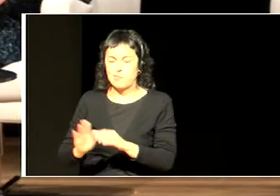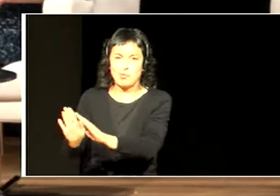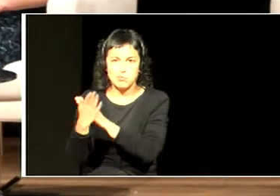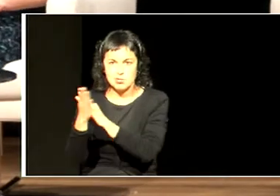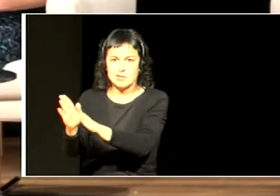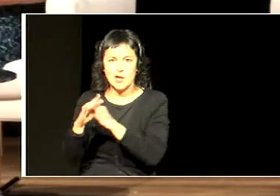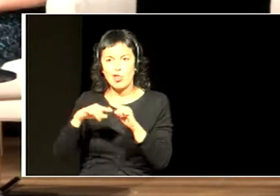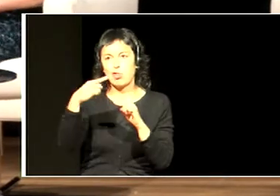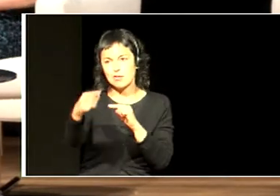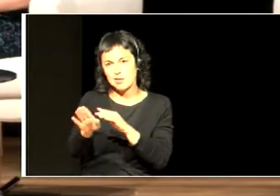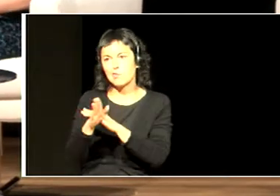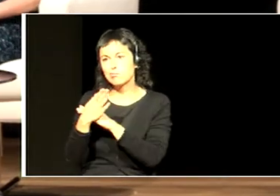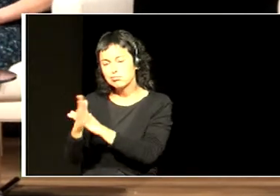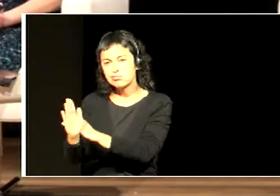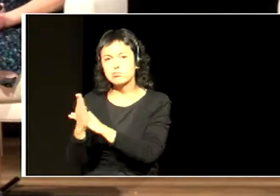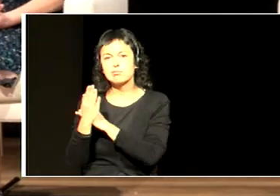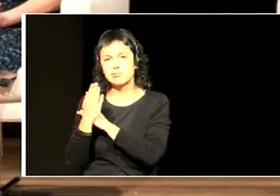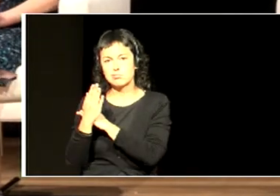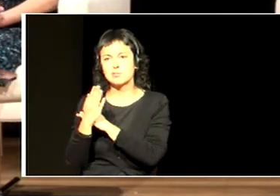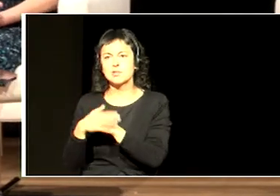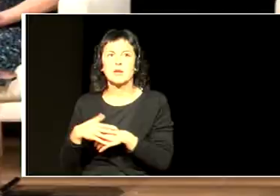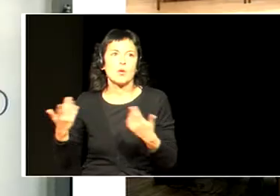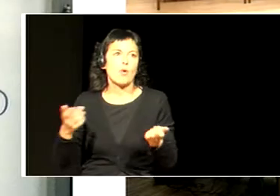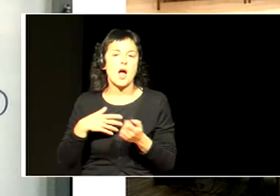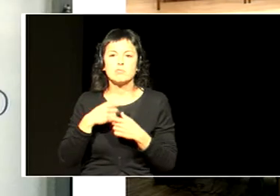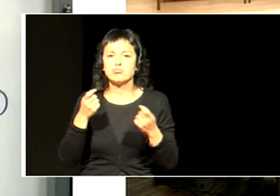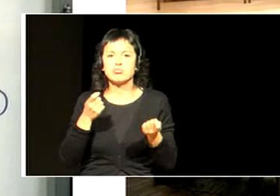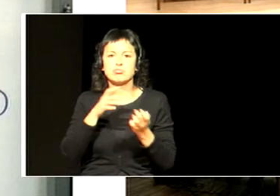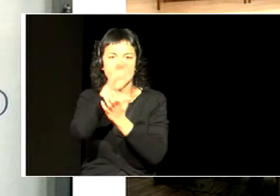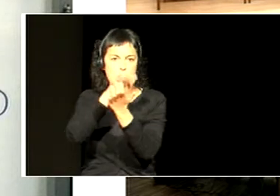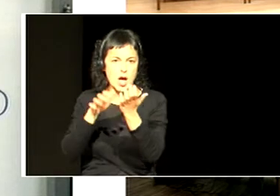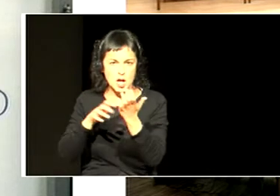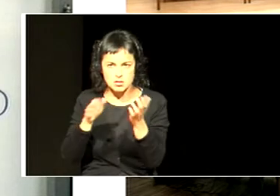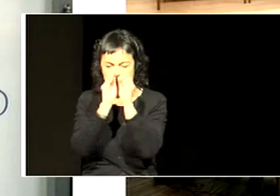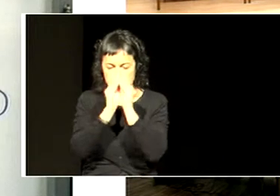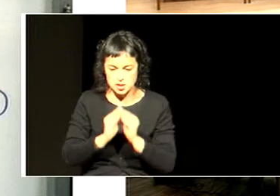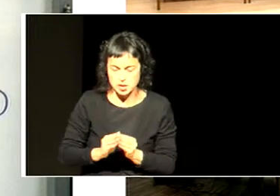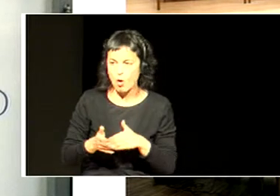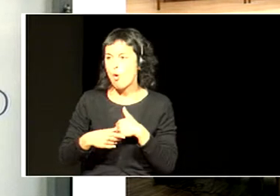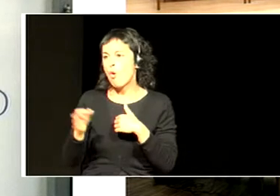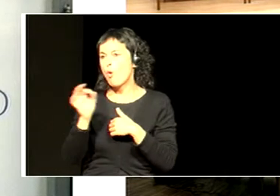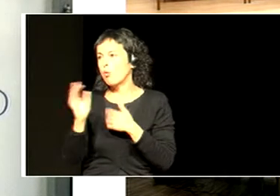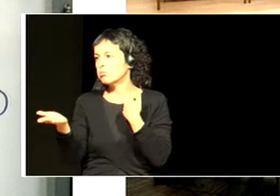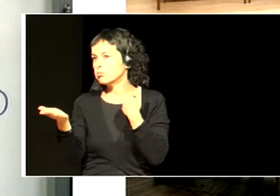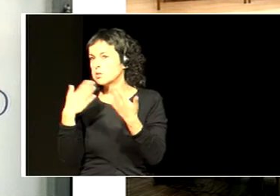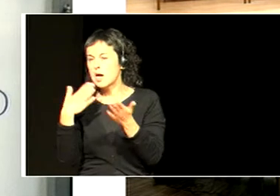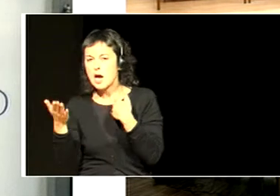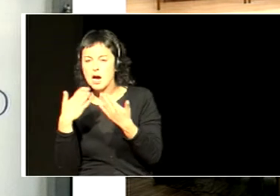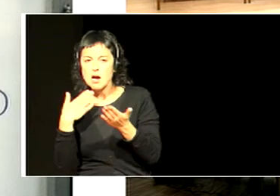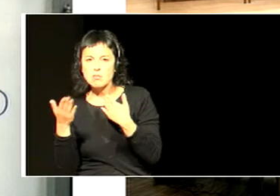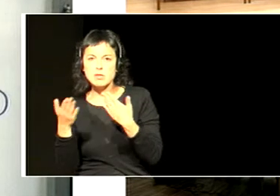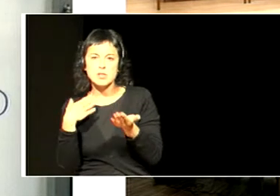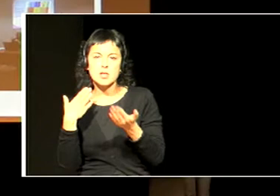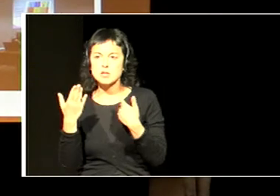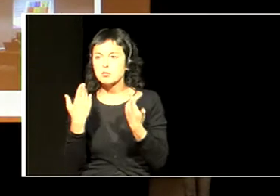Egunero gaude ba modu manifestoak egiten, hitz egiten aber nola bideratu